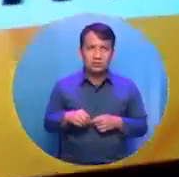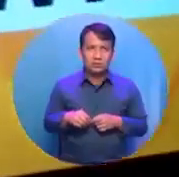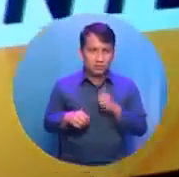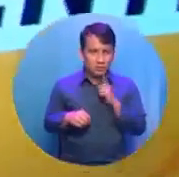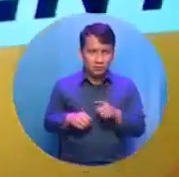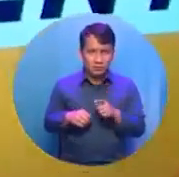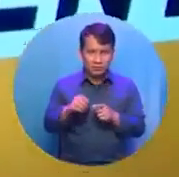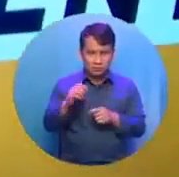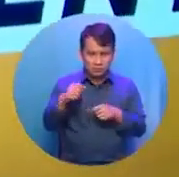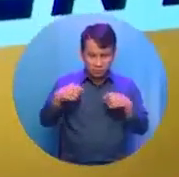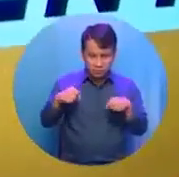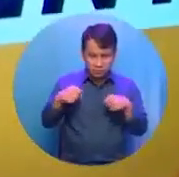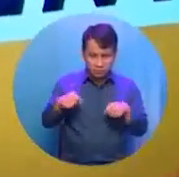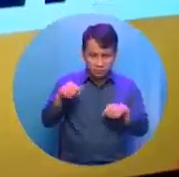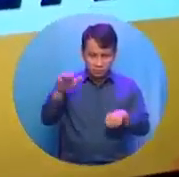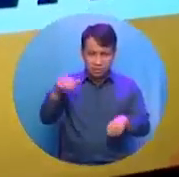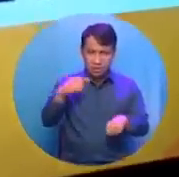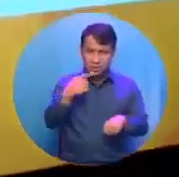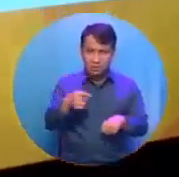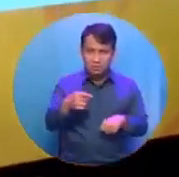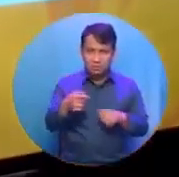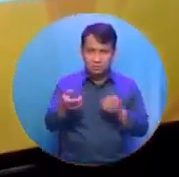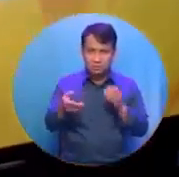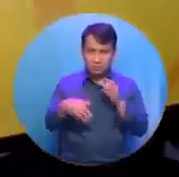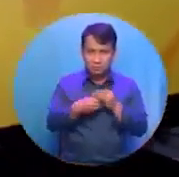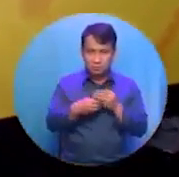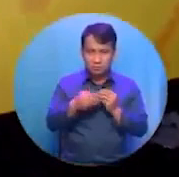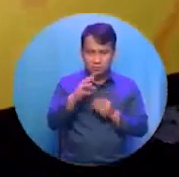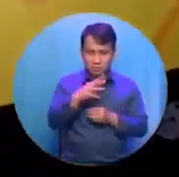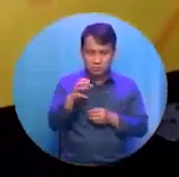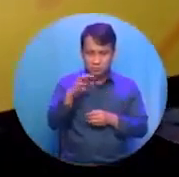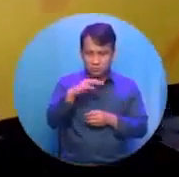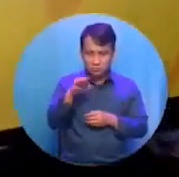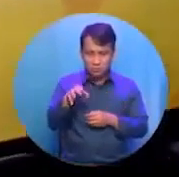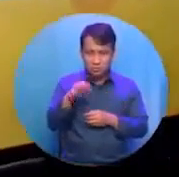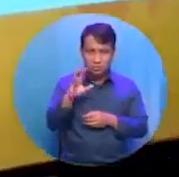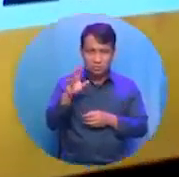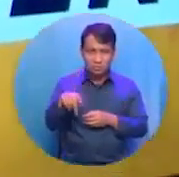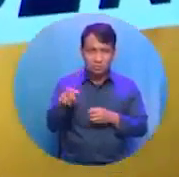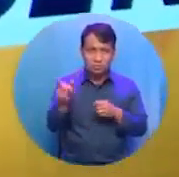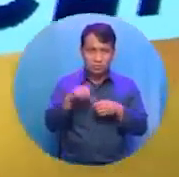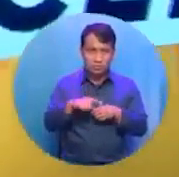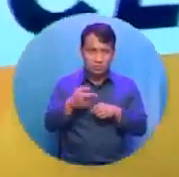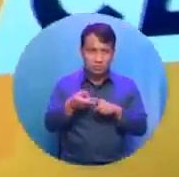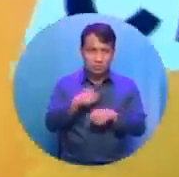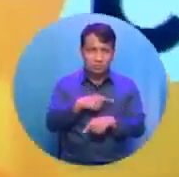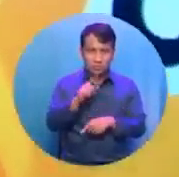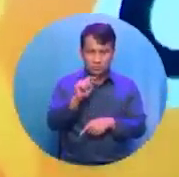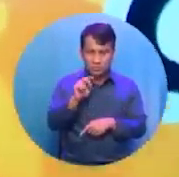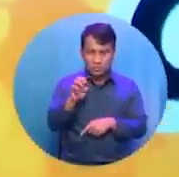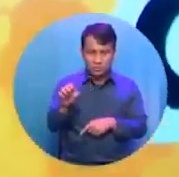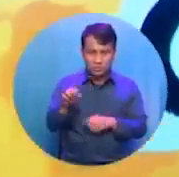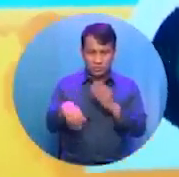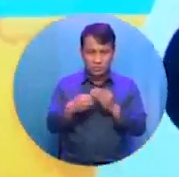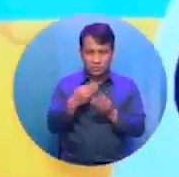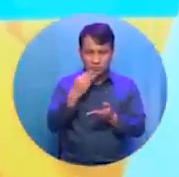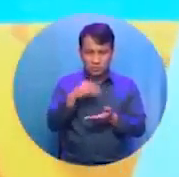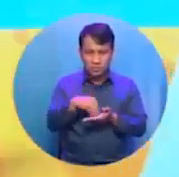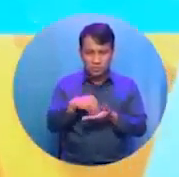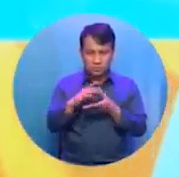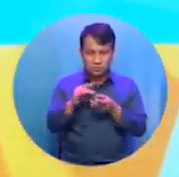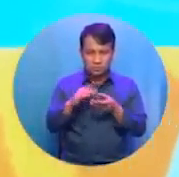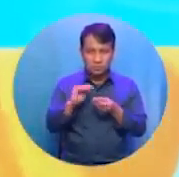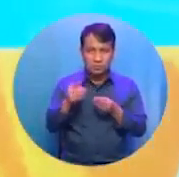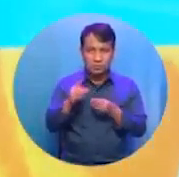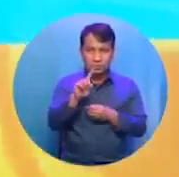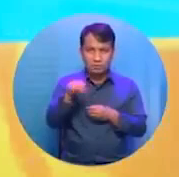ay tricycle driver at makikinabang kayo sa 499 peso cellphone load mula sa TNT. I-message lang ang inyong kwento at numero